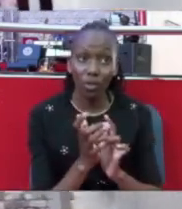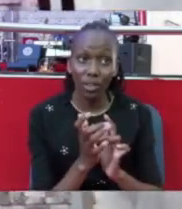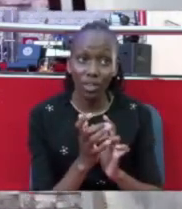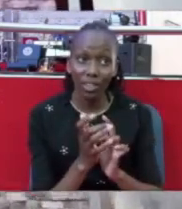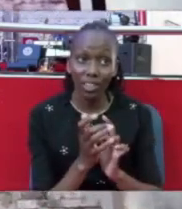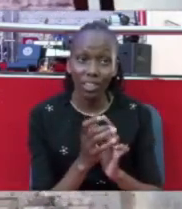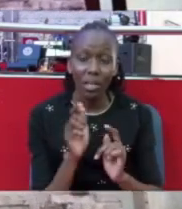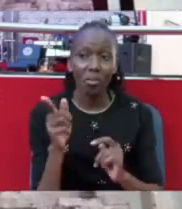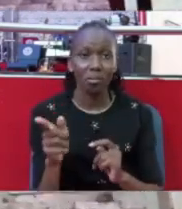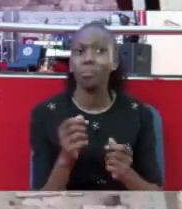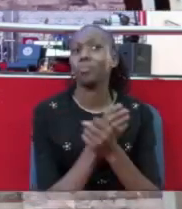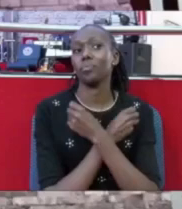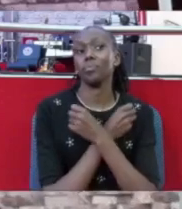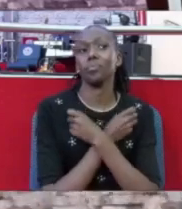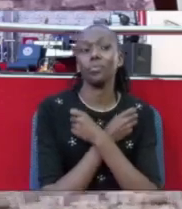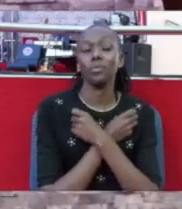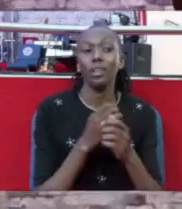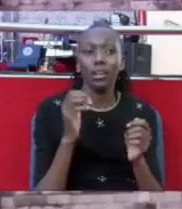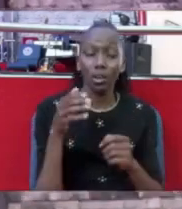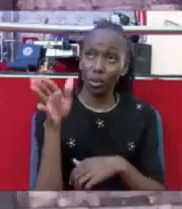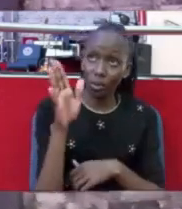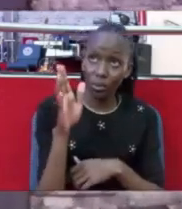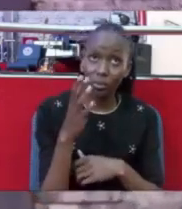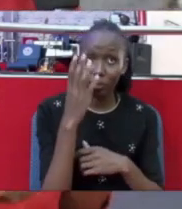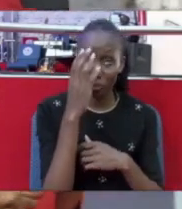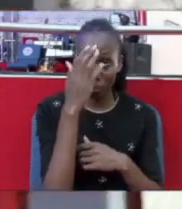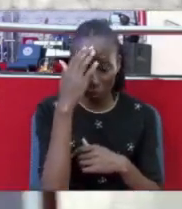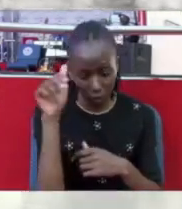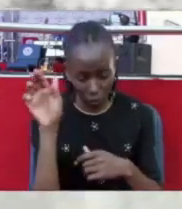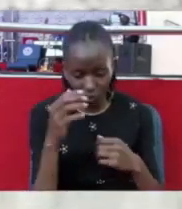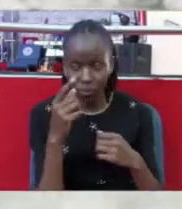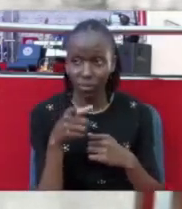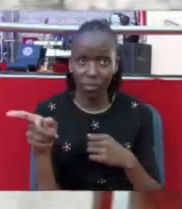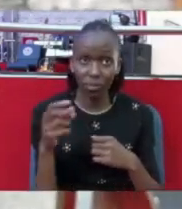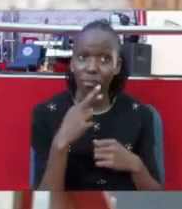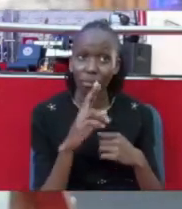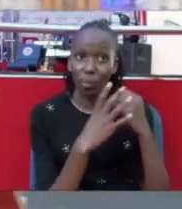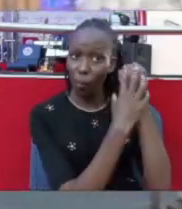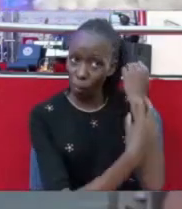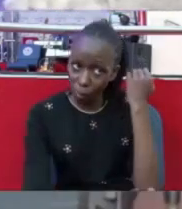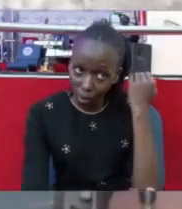sababu hawajaweza kuweka maanani, they are living in ignorance. Wanaketi tu